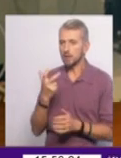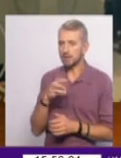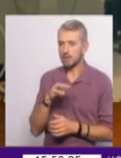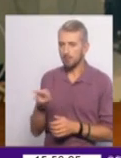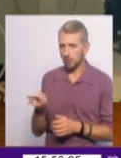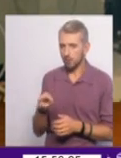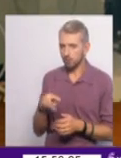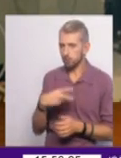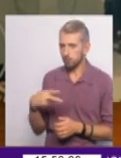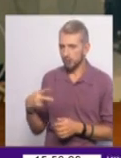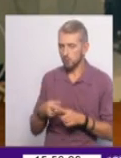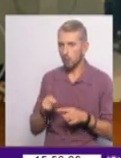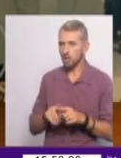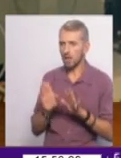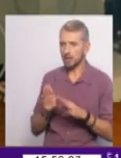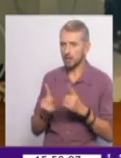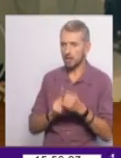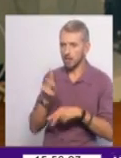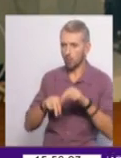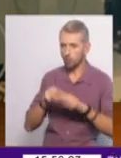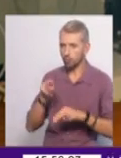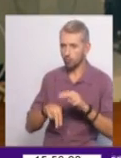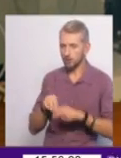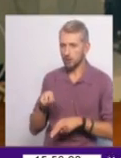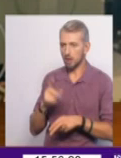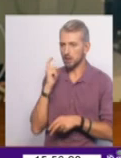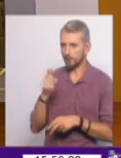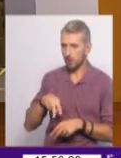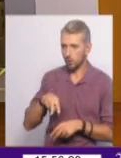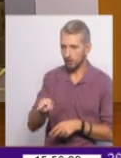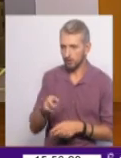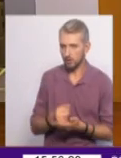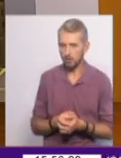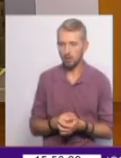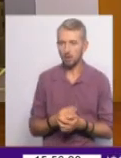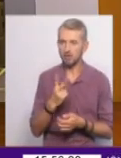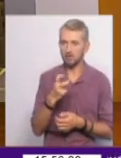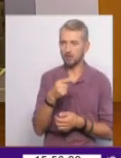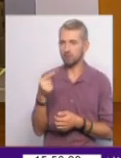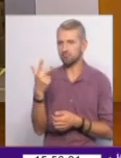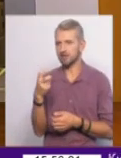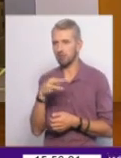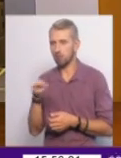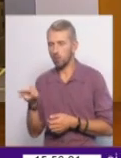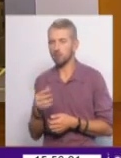мільйонів приблизно. Це тільки реконструкція трамвайної лінії, правильно? Так. 200-300 мільйонів.